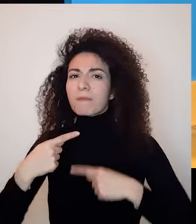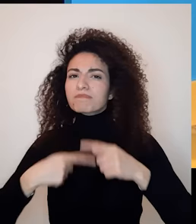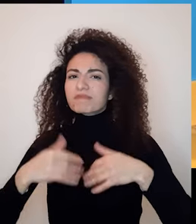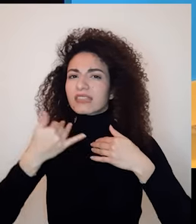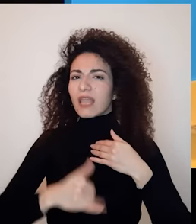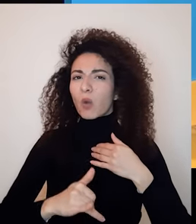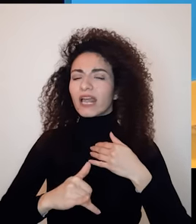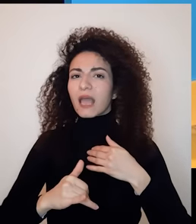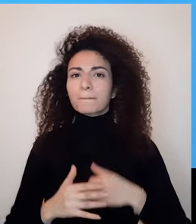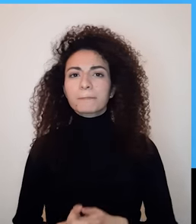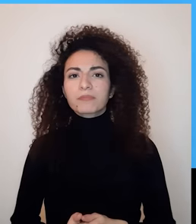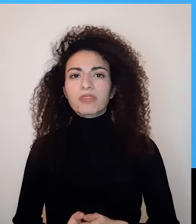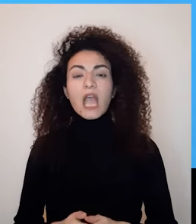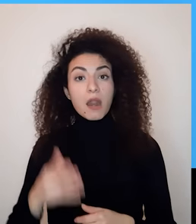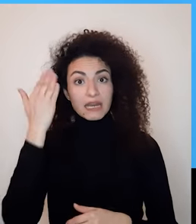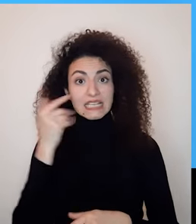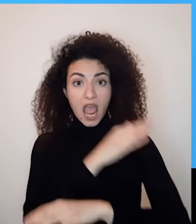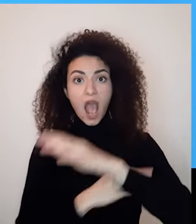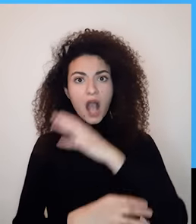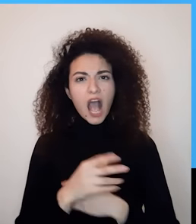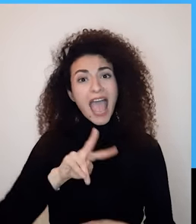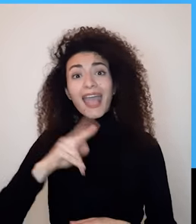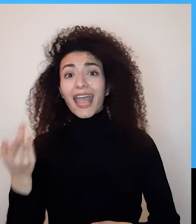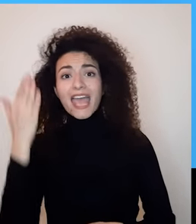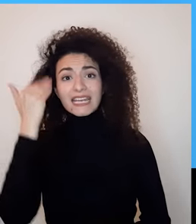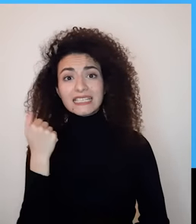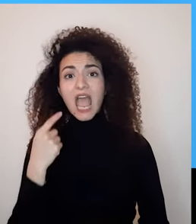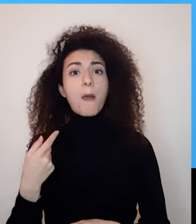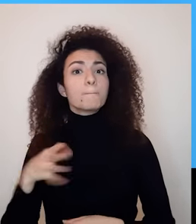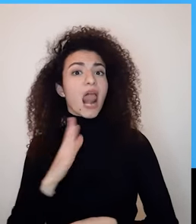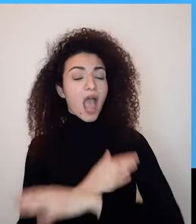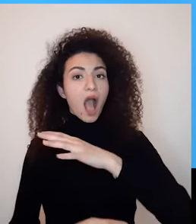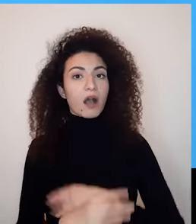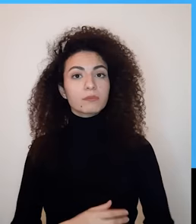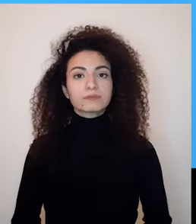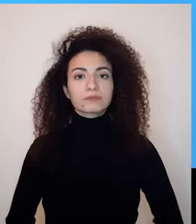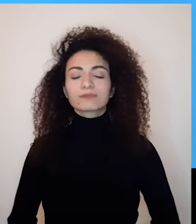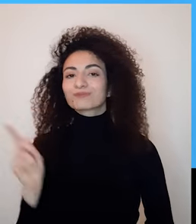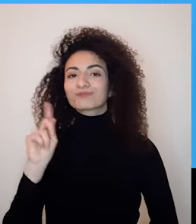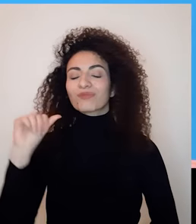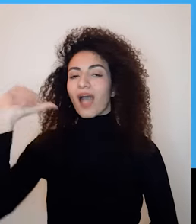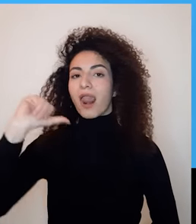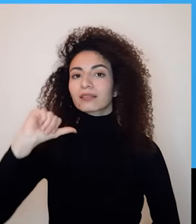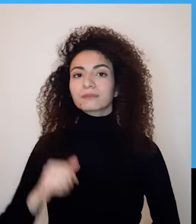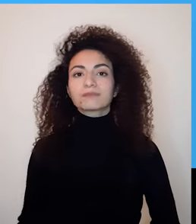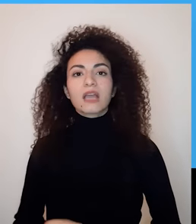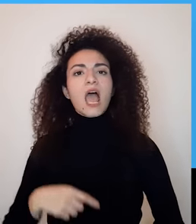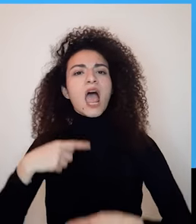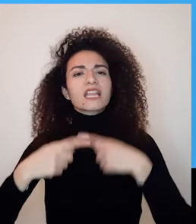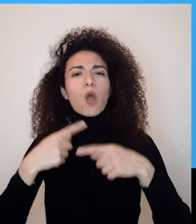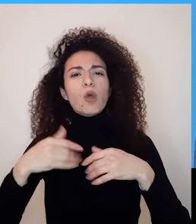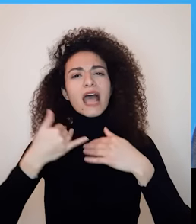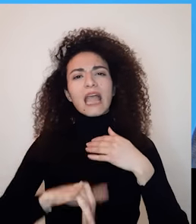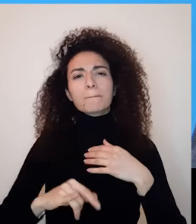إعاقة. هل صحيح دكتور رامي أن الدورة الشهرية عند النساء ذوات الإعاقة تختلف عن النساء يلي ما عندهم إعاقة؟ كمان خطأ.